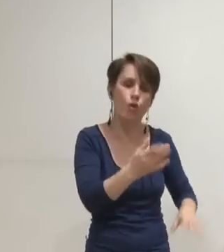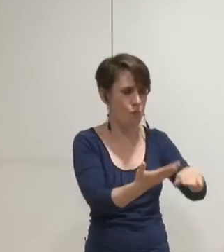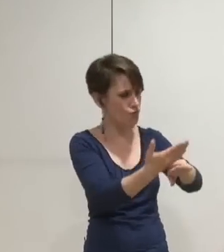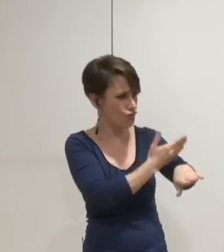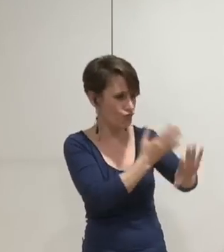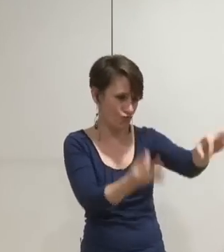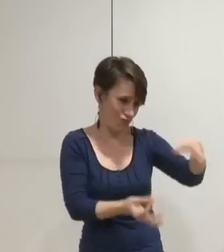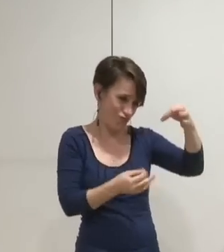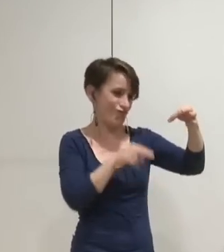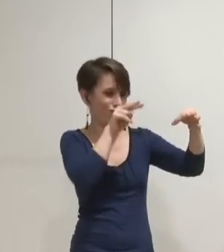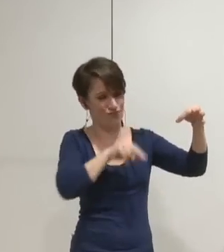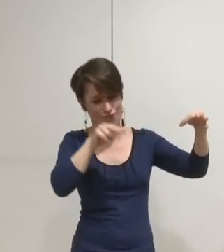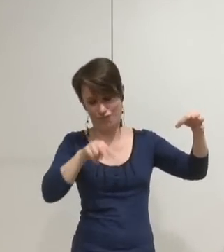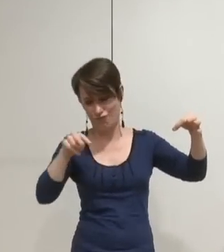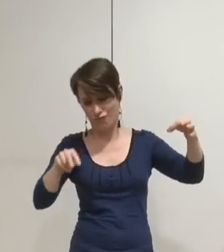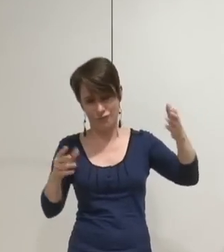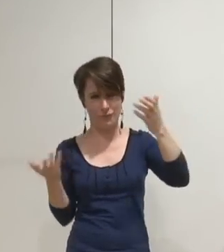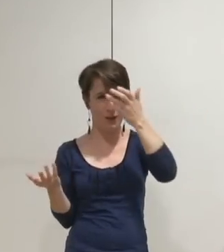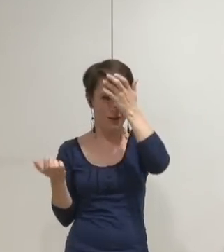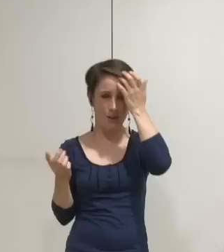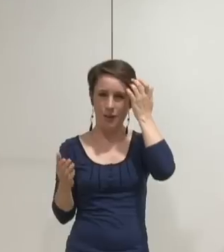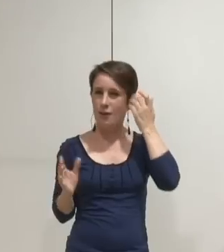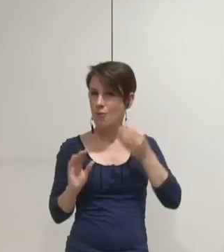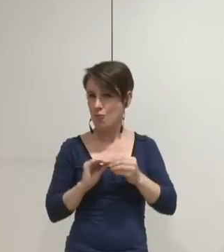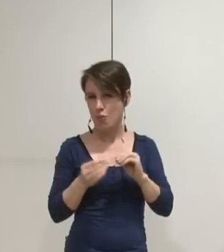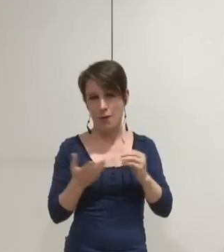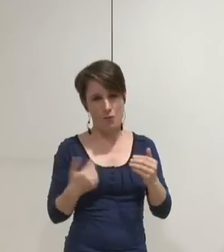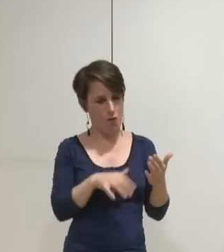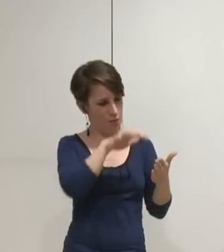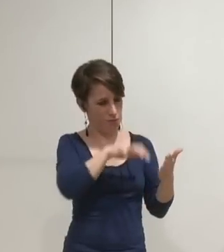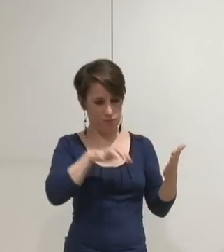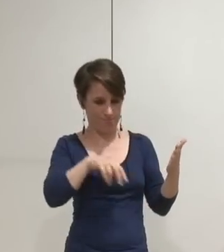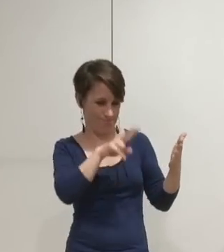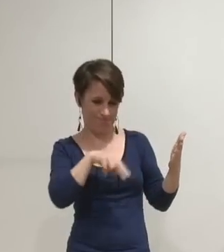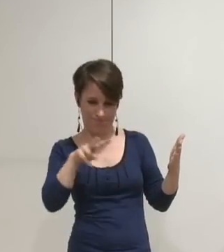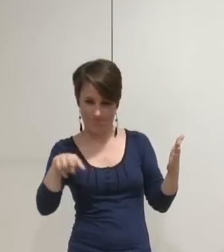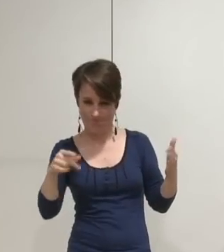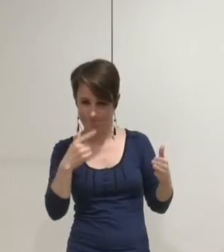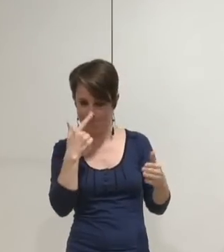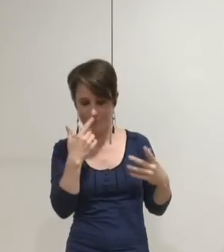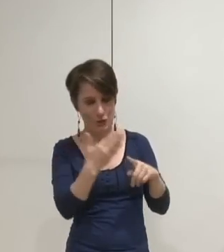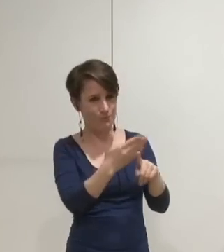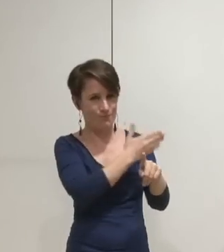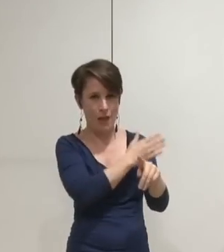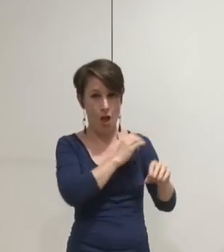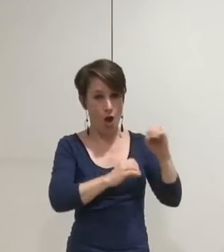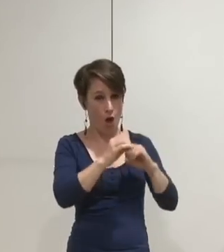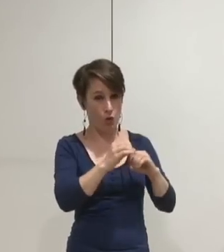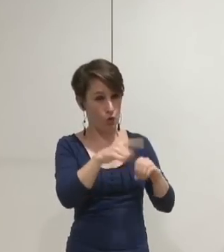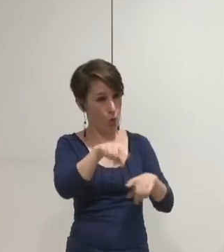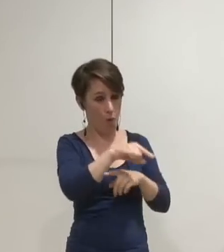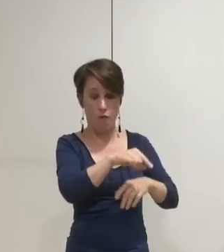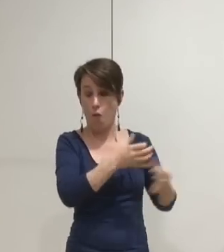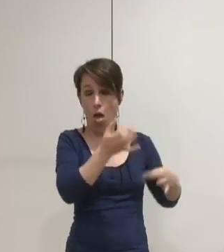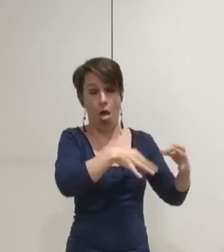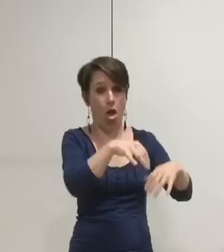cette note ne lève pas le doute sur l'impréparation d'octobre mais encore moins sur l'ajou en dernier recours